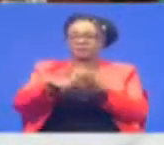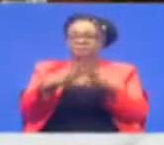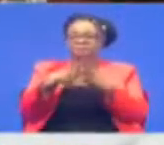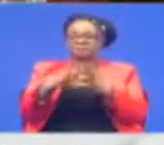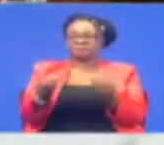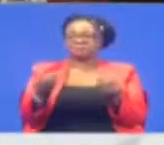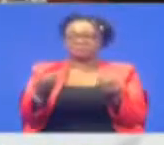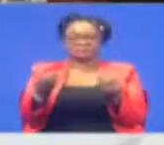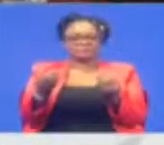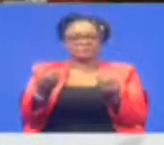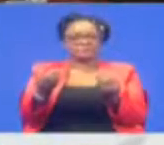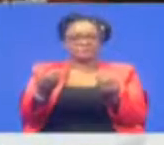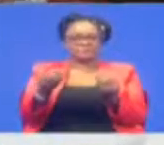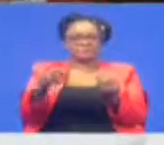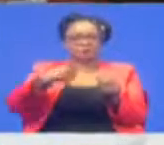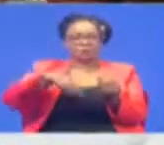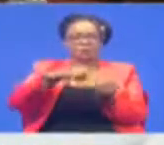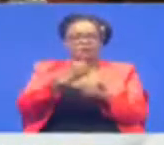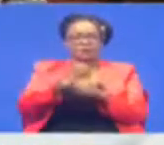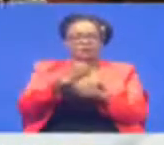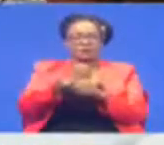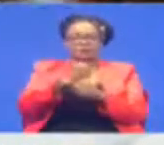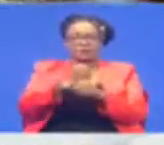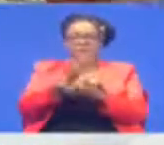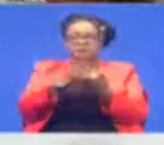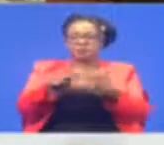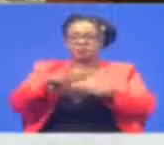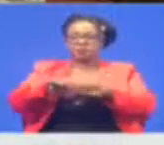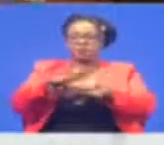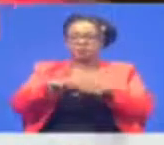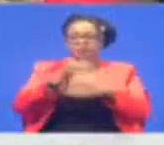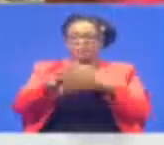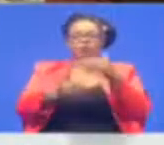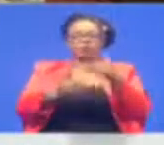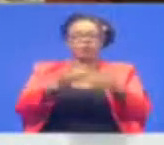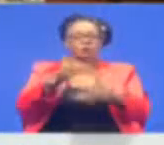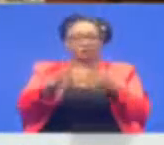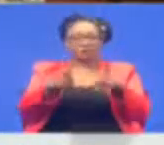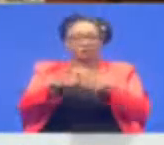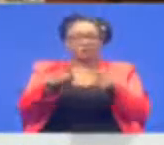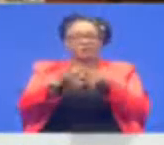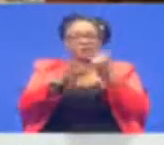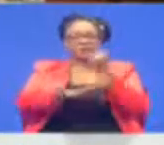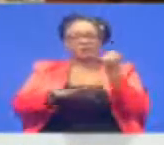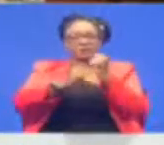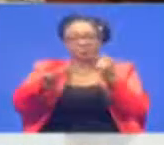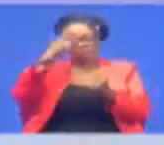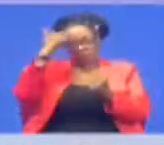done some good progress as a country because there is now stability.